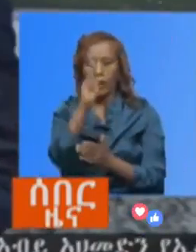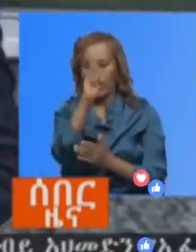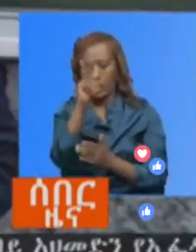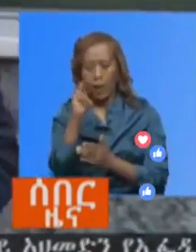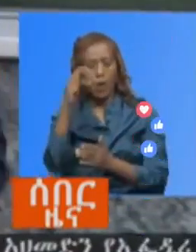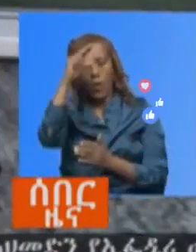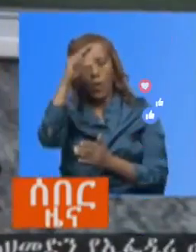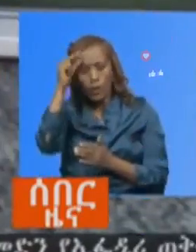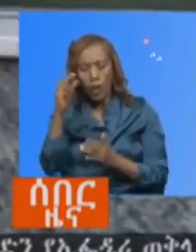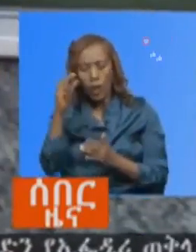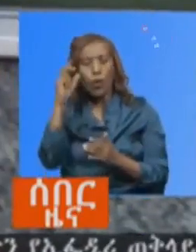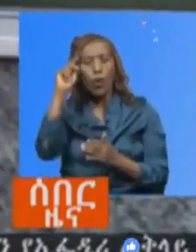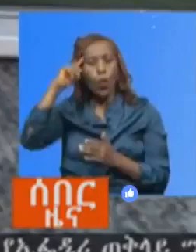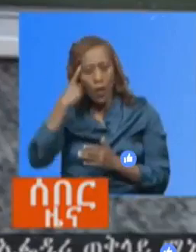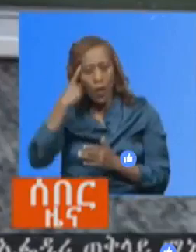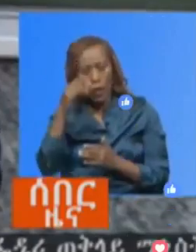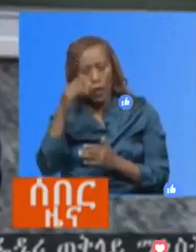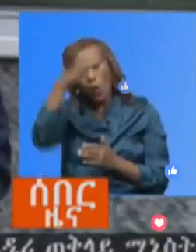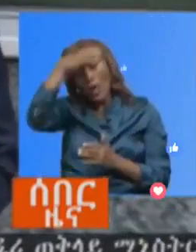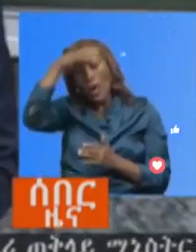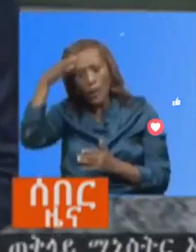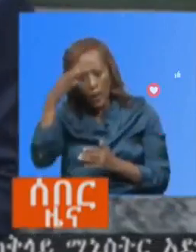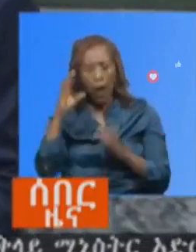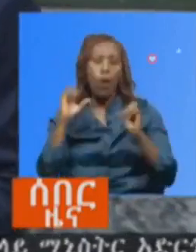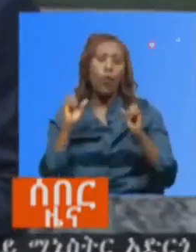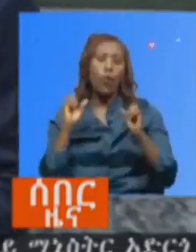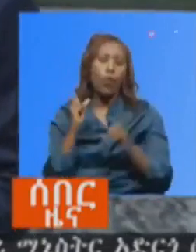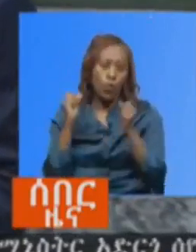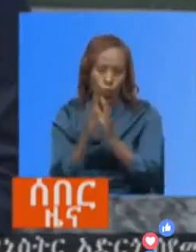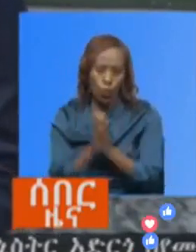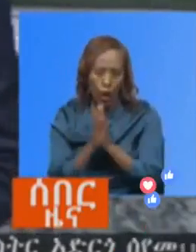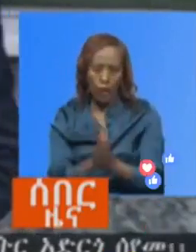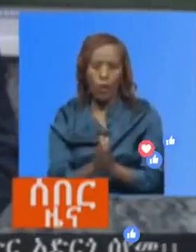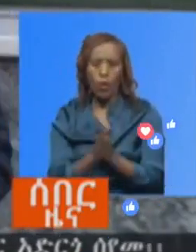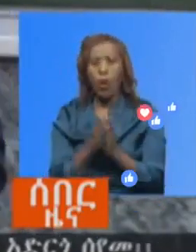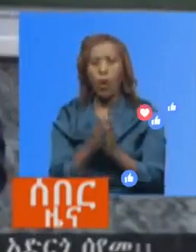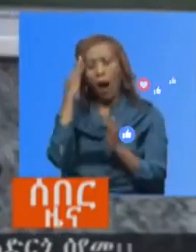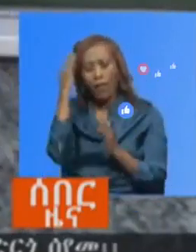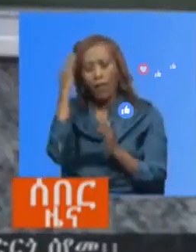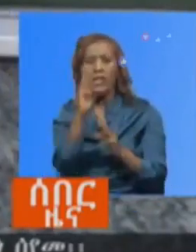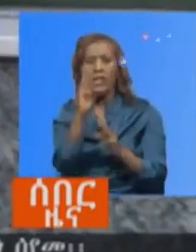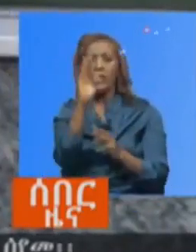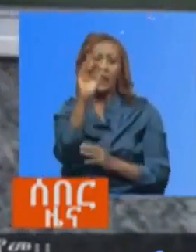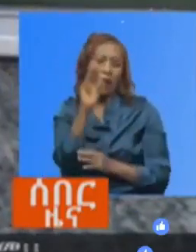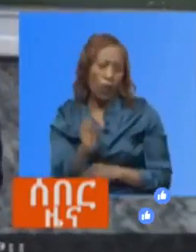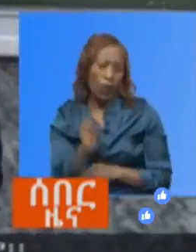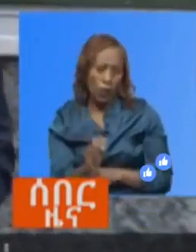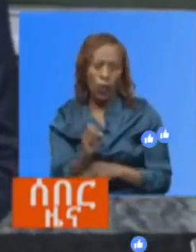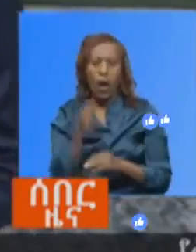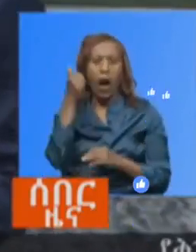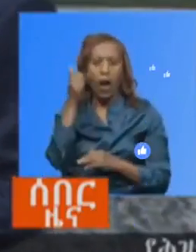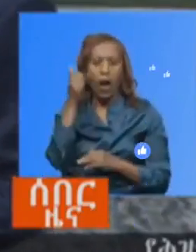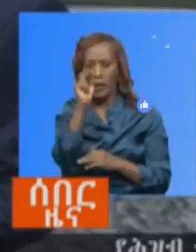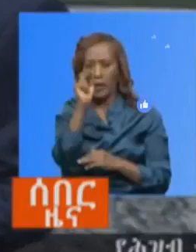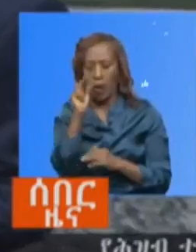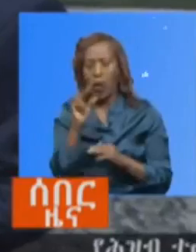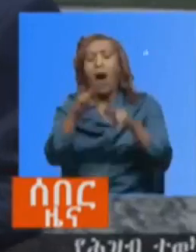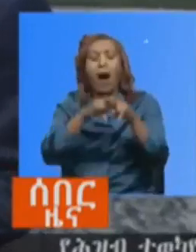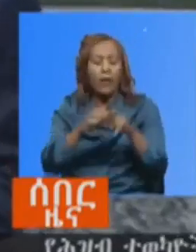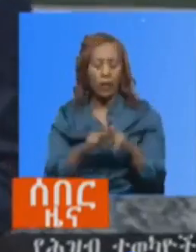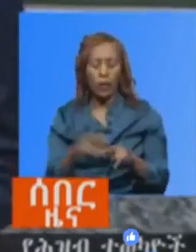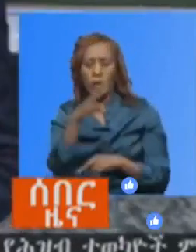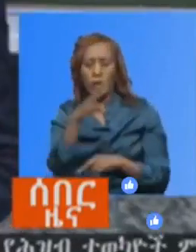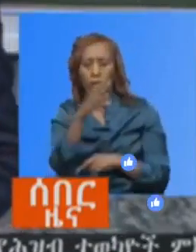ቤንሻንጉሉ፣ ወላይታው፣ ጋምቤላው፣ ጉራጌው፣ አፋሩ፣ ስልጤው፣ ከምባታው፣ ሀዲያው፣ ሀረሪው